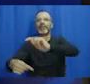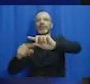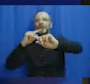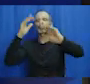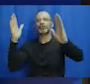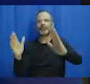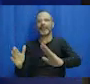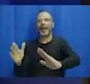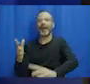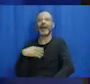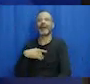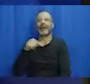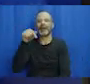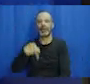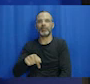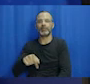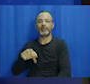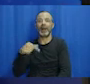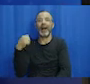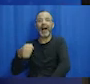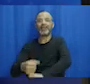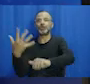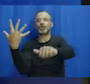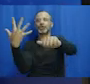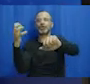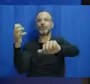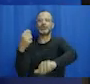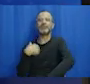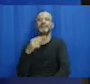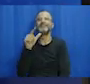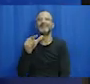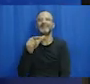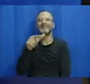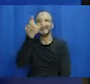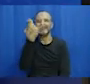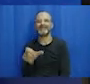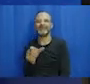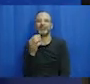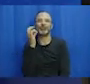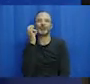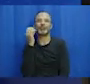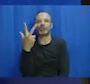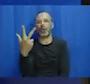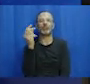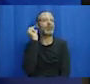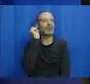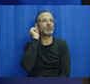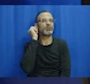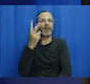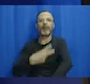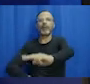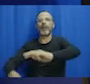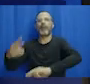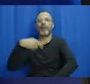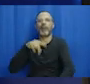منذ بداية العام إلى حد اليوم إلى 60، علما أن من بين القتلى 60 ثلاث نساء. ونعود إلى